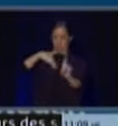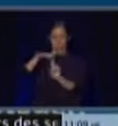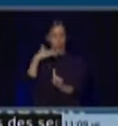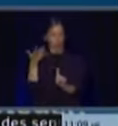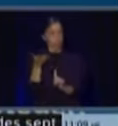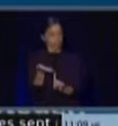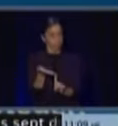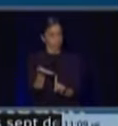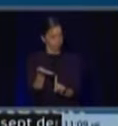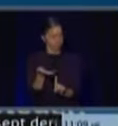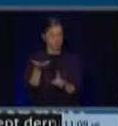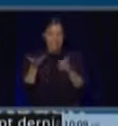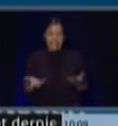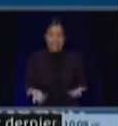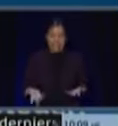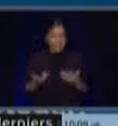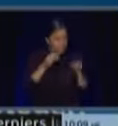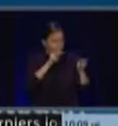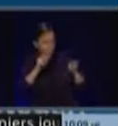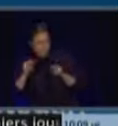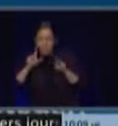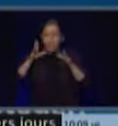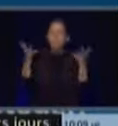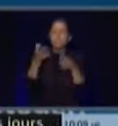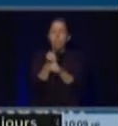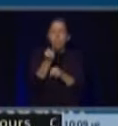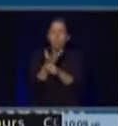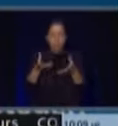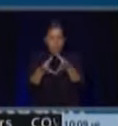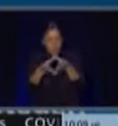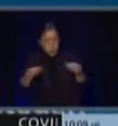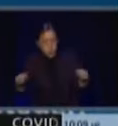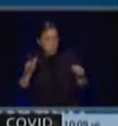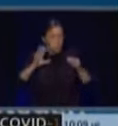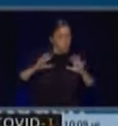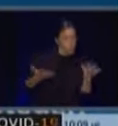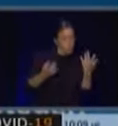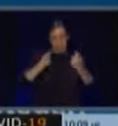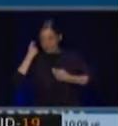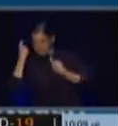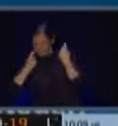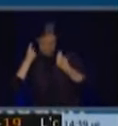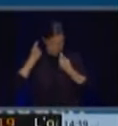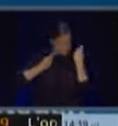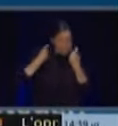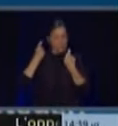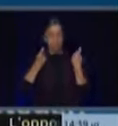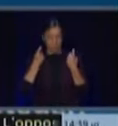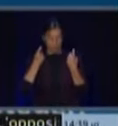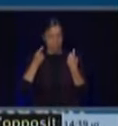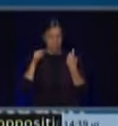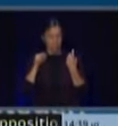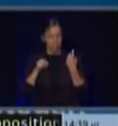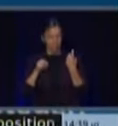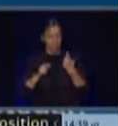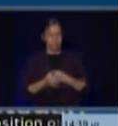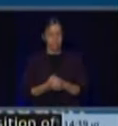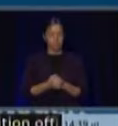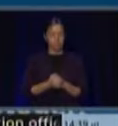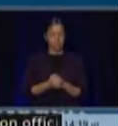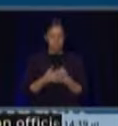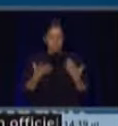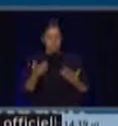on est en train de regarder ce qu'on peut faire. Je peux vous dire, là, on est en train de retourner chaque pierre. Moi, c'est rendu que ça fait